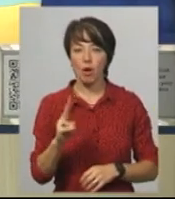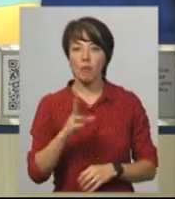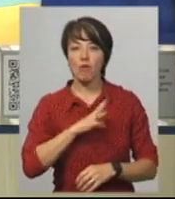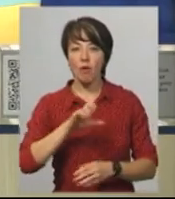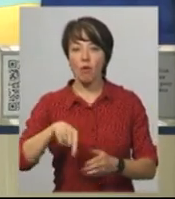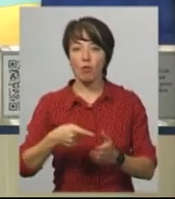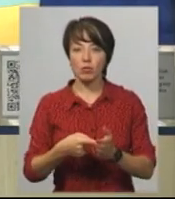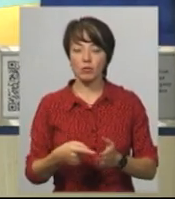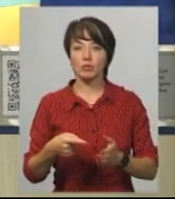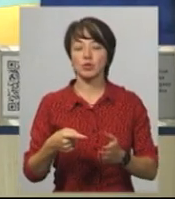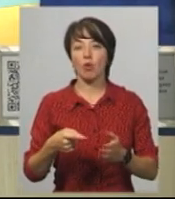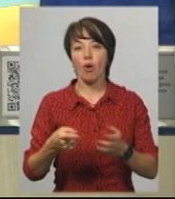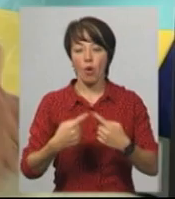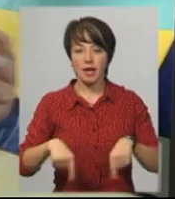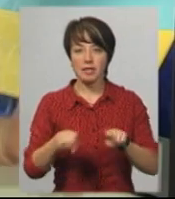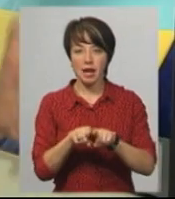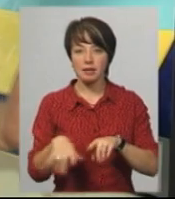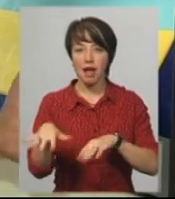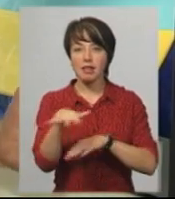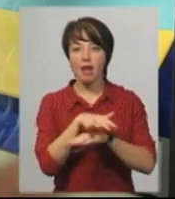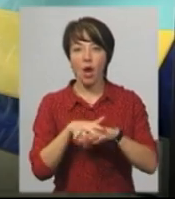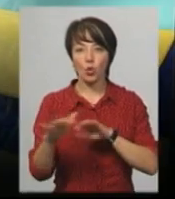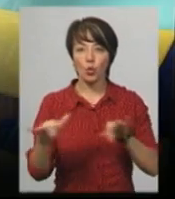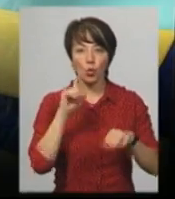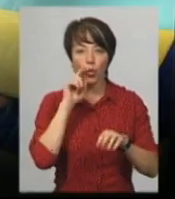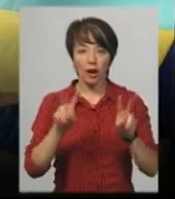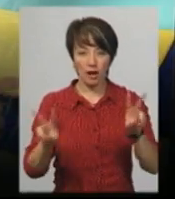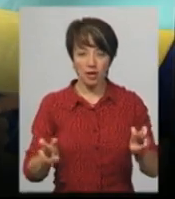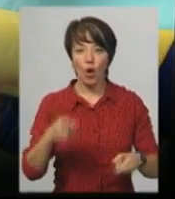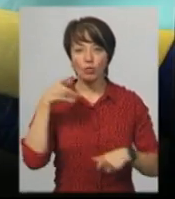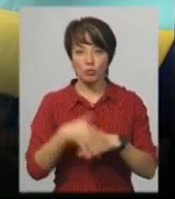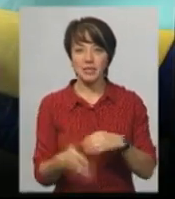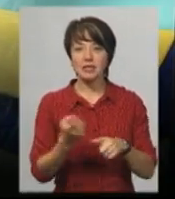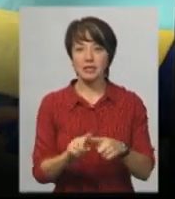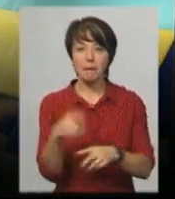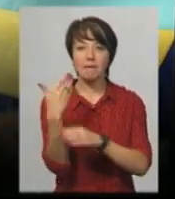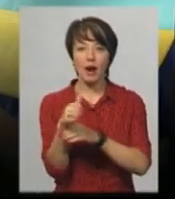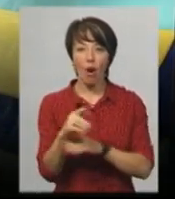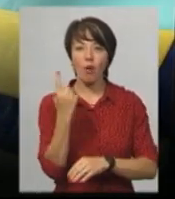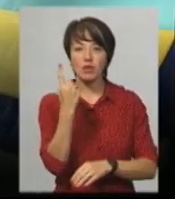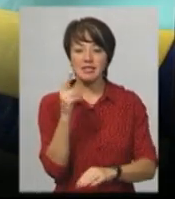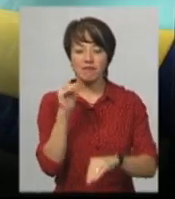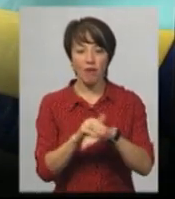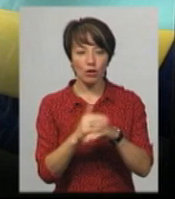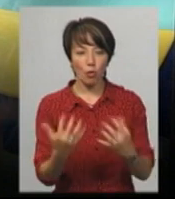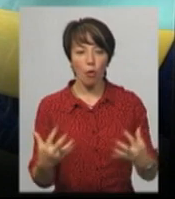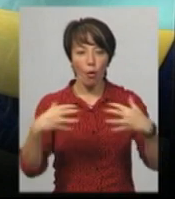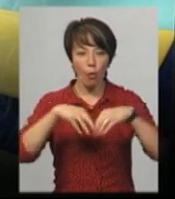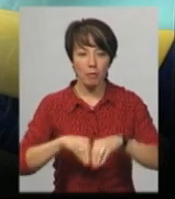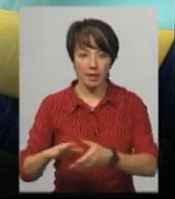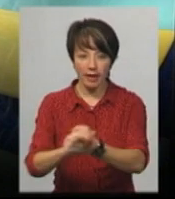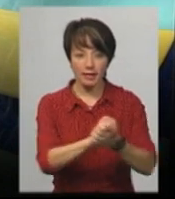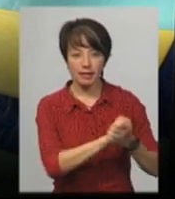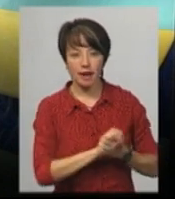міської організації Народного руху України. Розуміючи те, що прапор – це один із факторів об'єднання